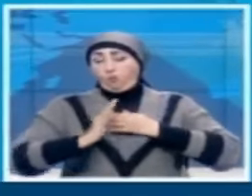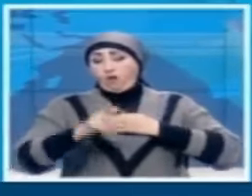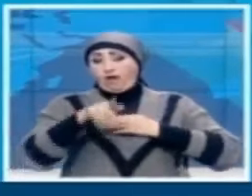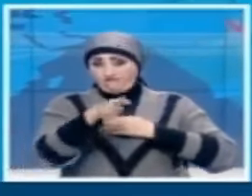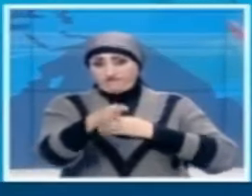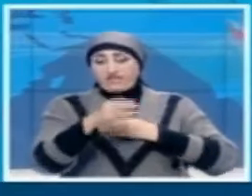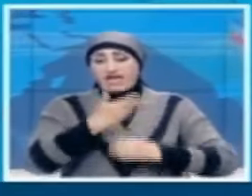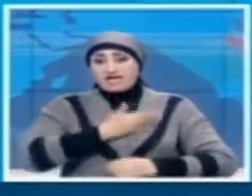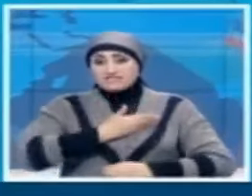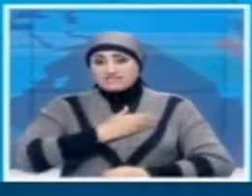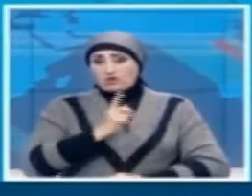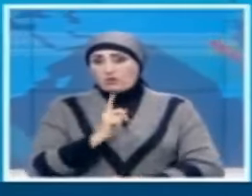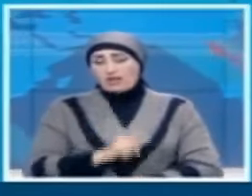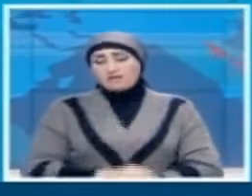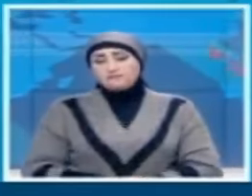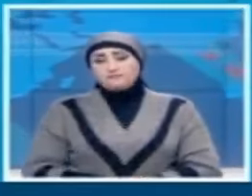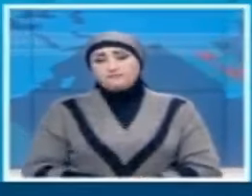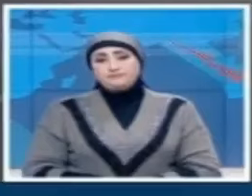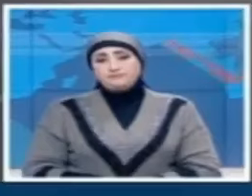غزة؟